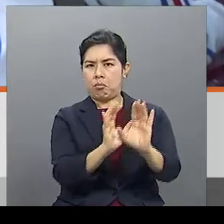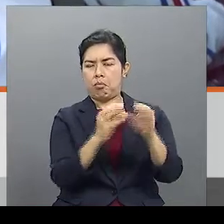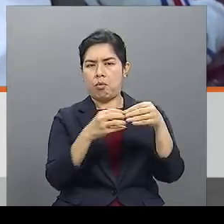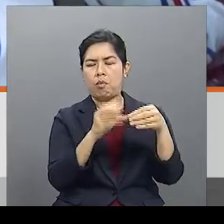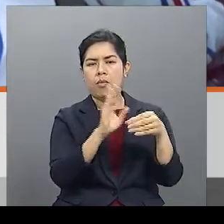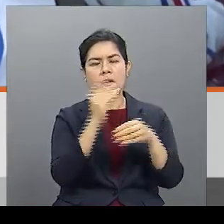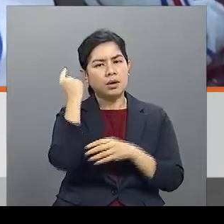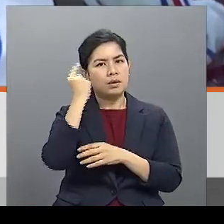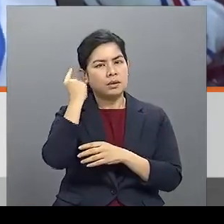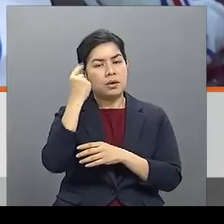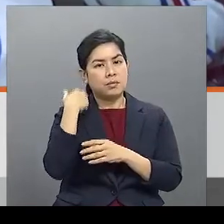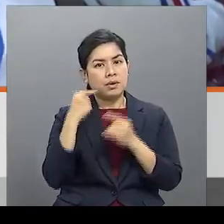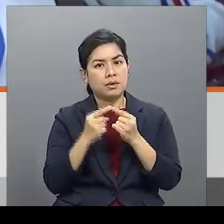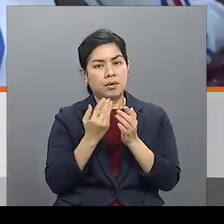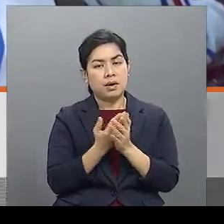ให้คนท้องถิ่น